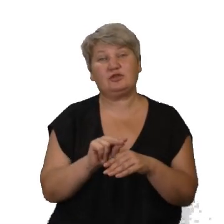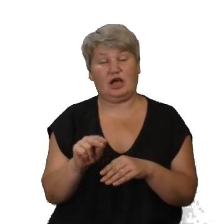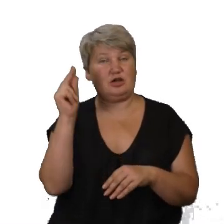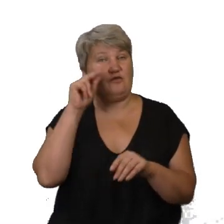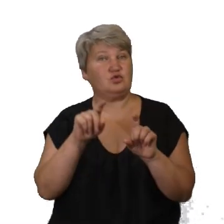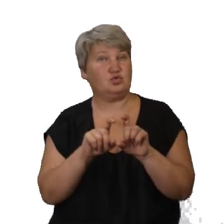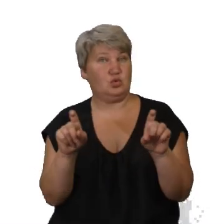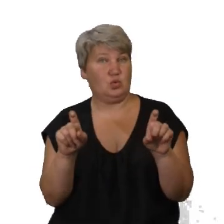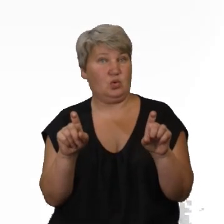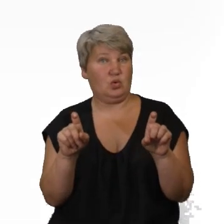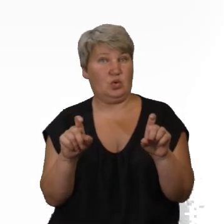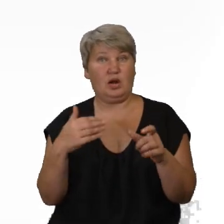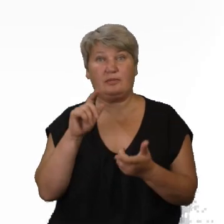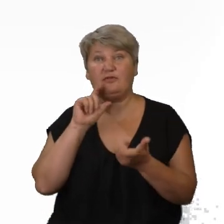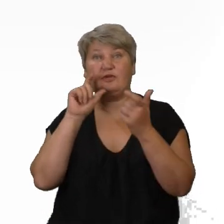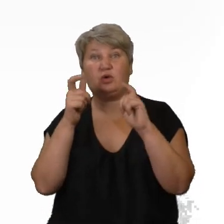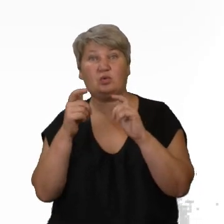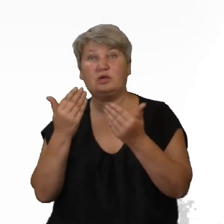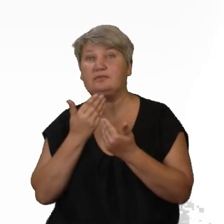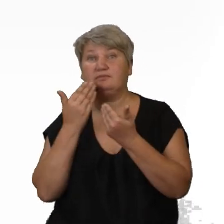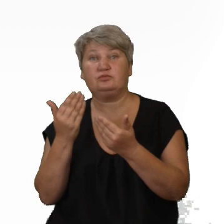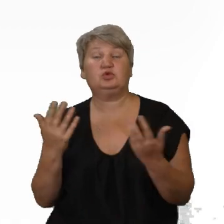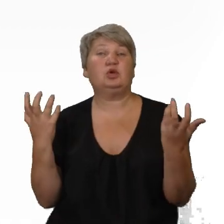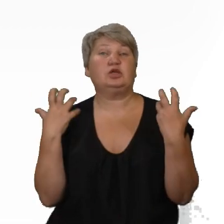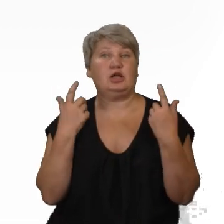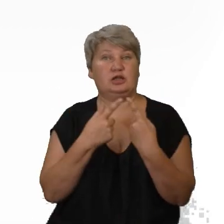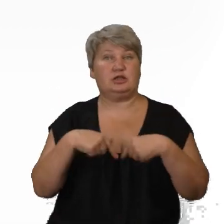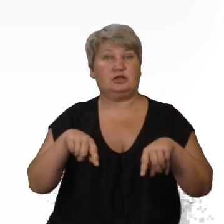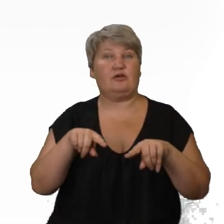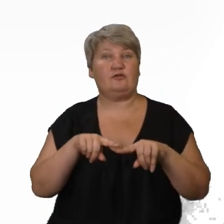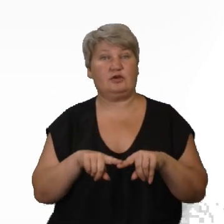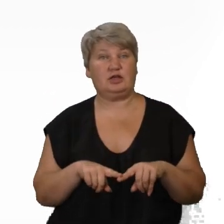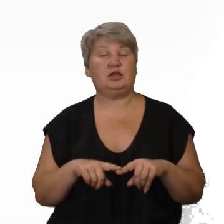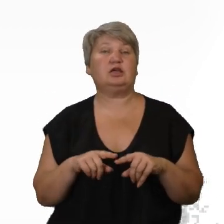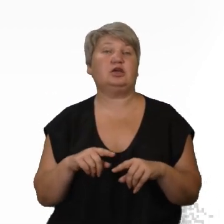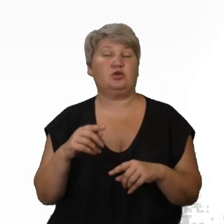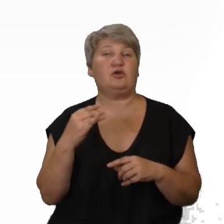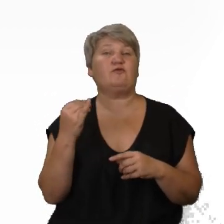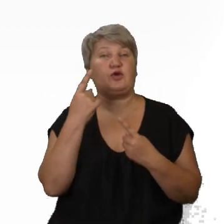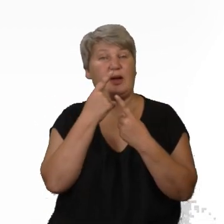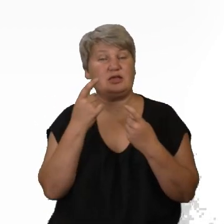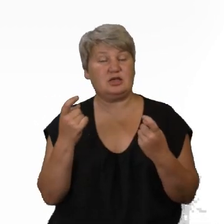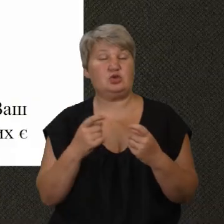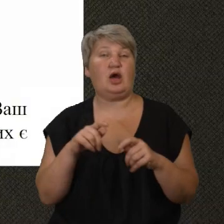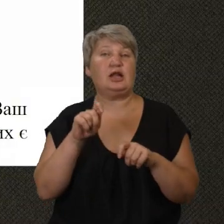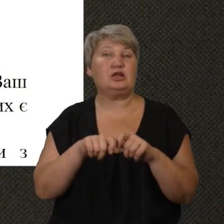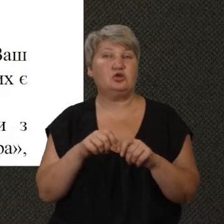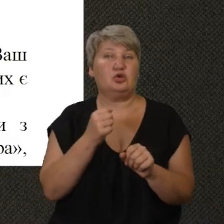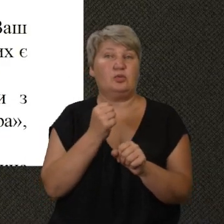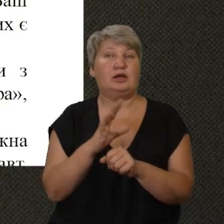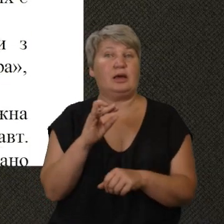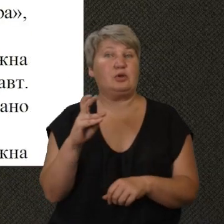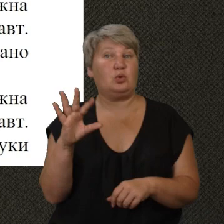суспільне звернулися за коментарем до начальниці відділу інформаційного аналітичної роботи інституту Олени Артеменко вона